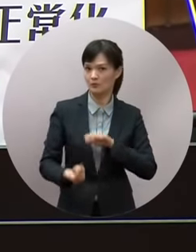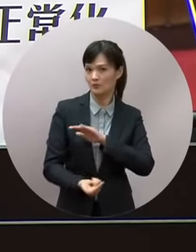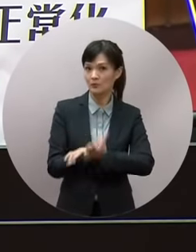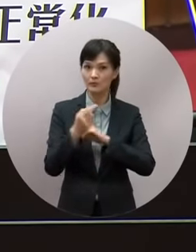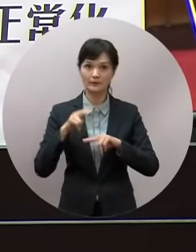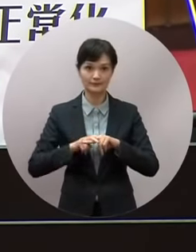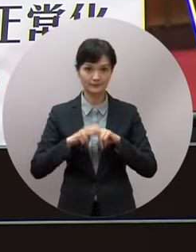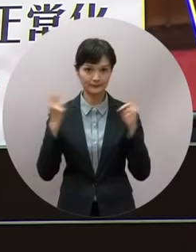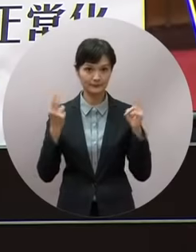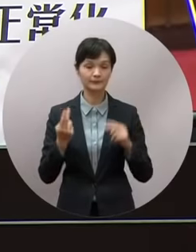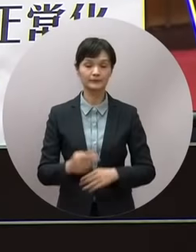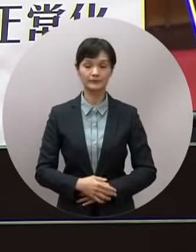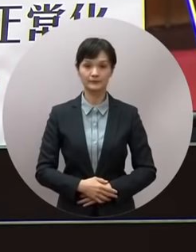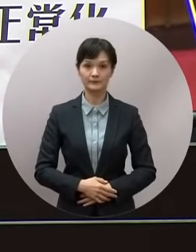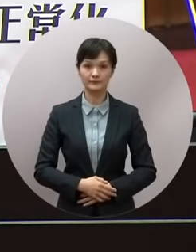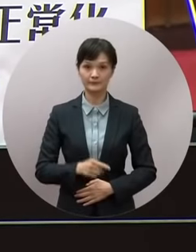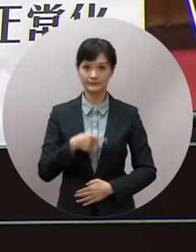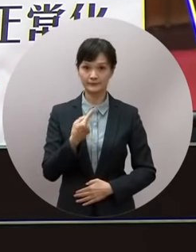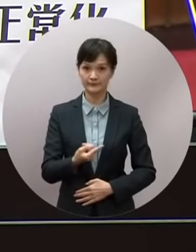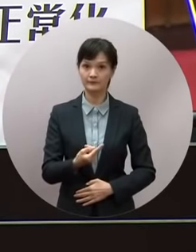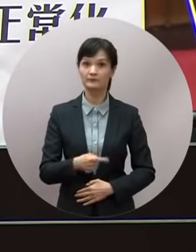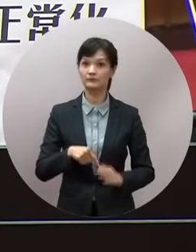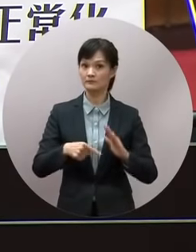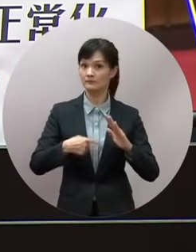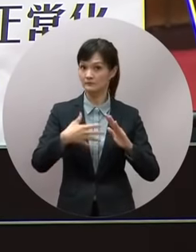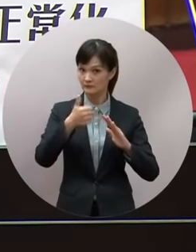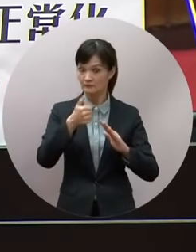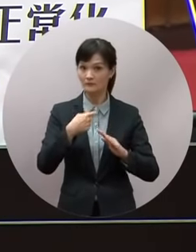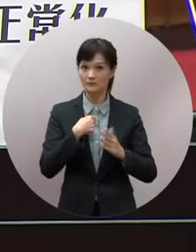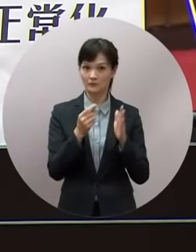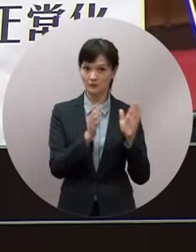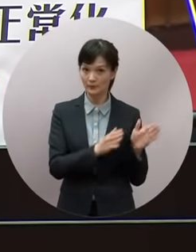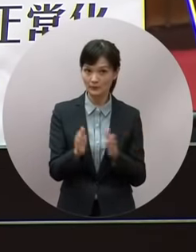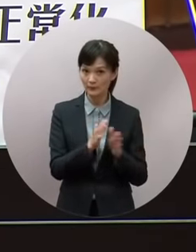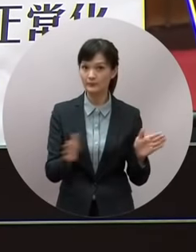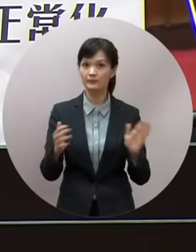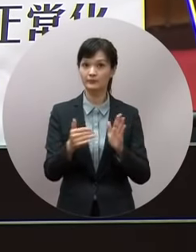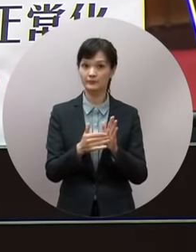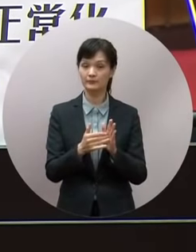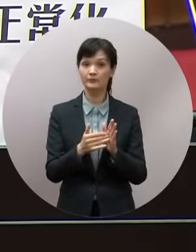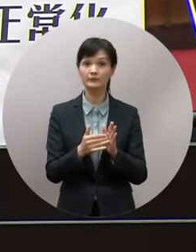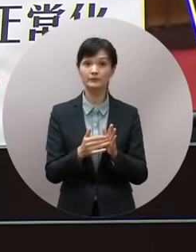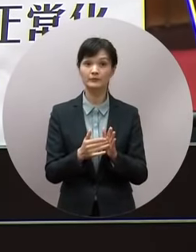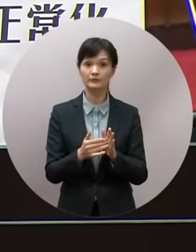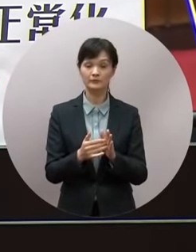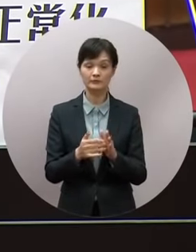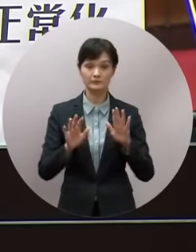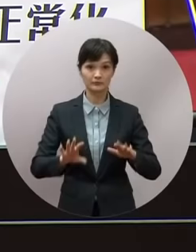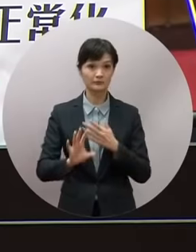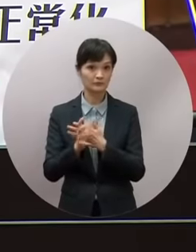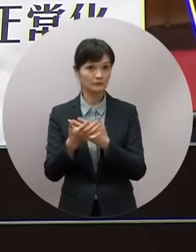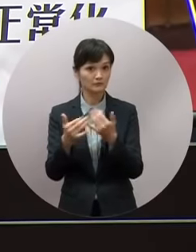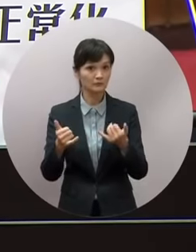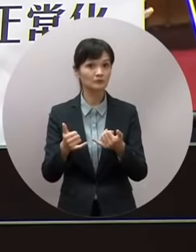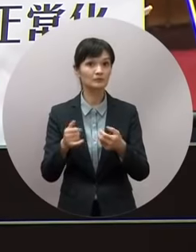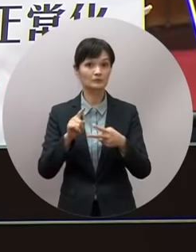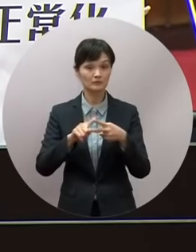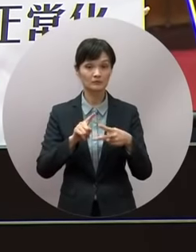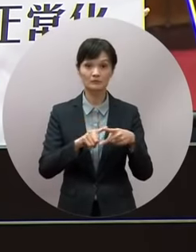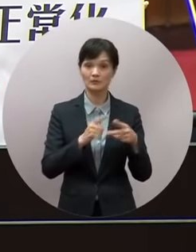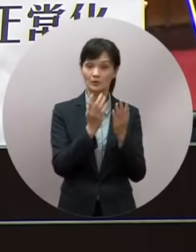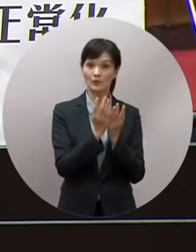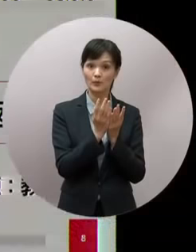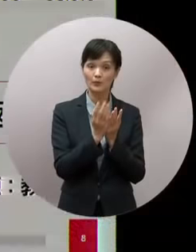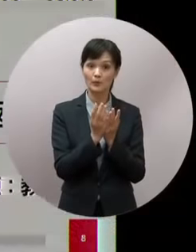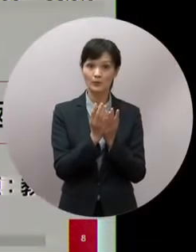禁。下一页。院长，这里我汇整出来，我们的境外生分学位生跟非学